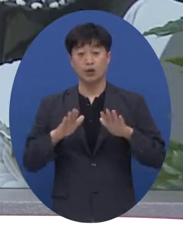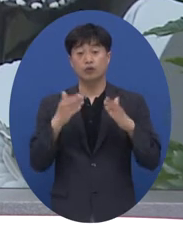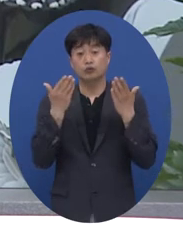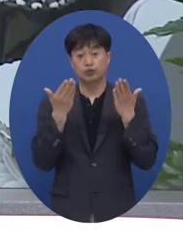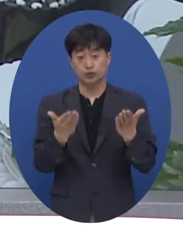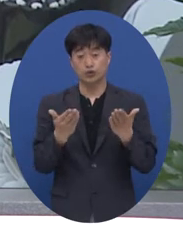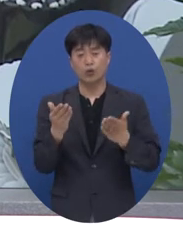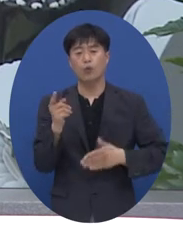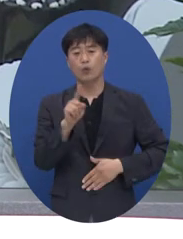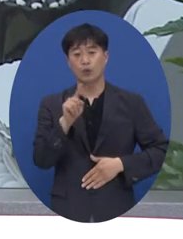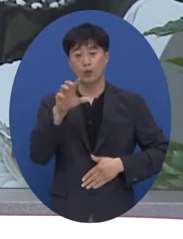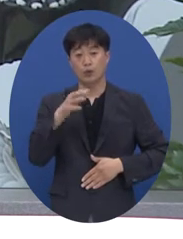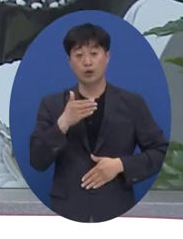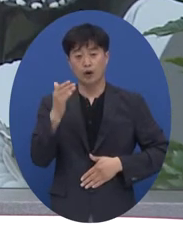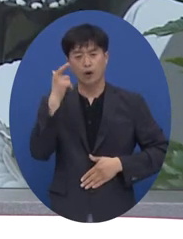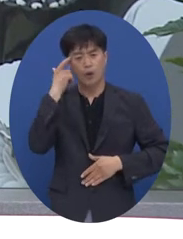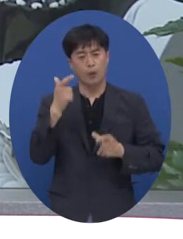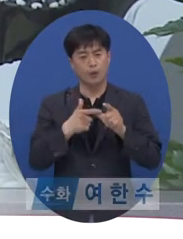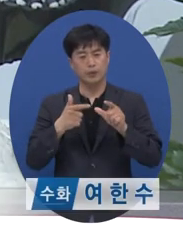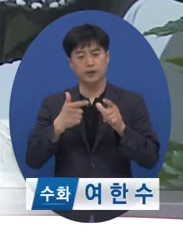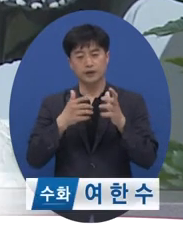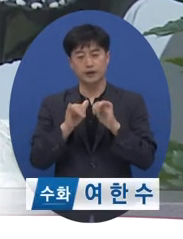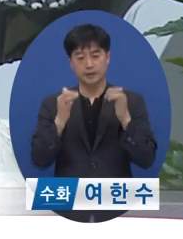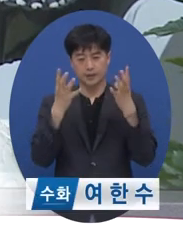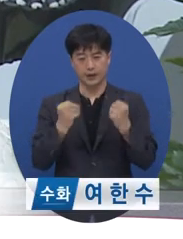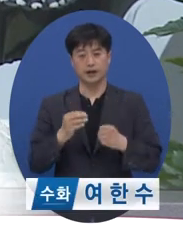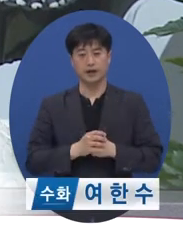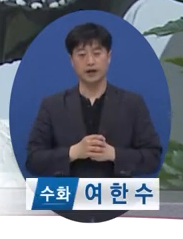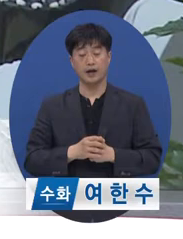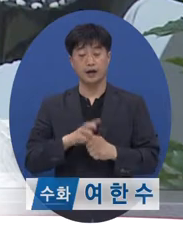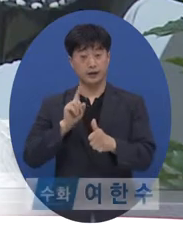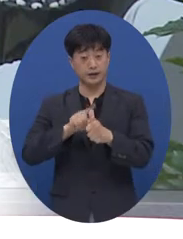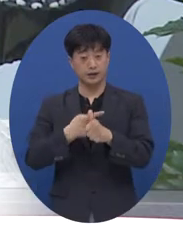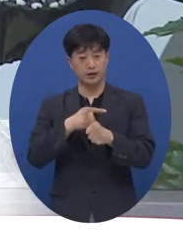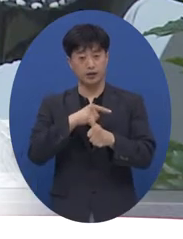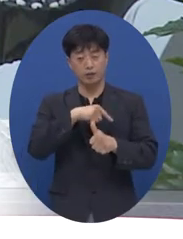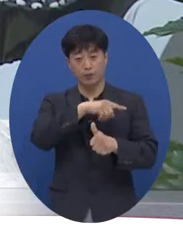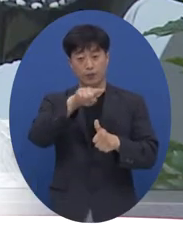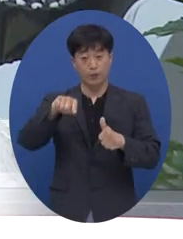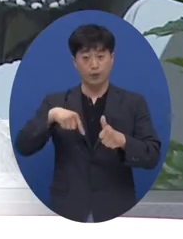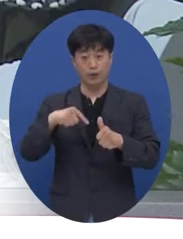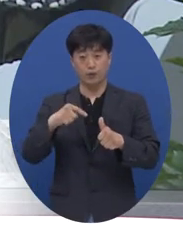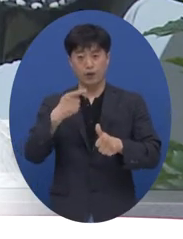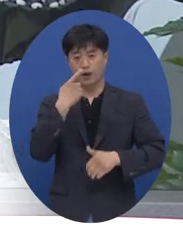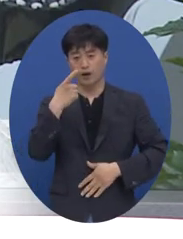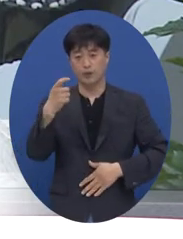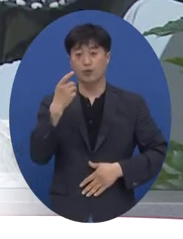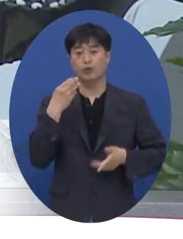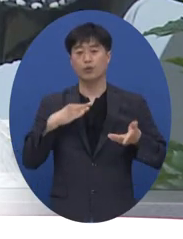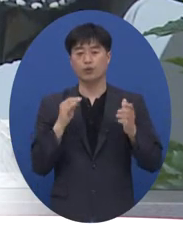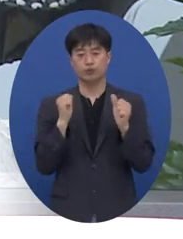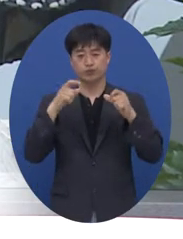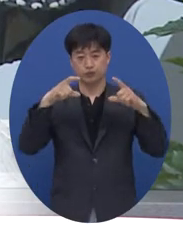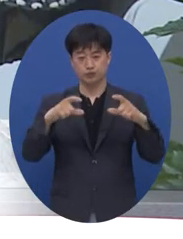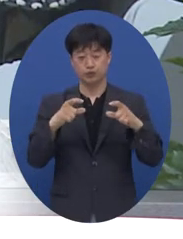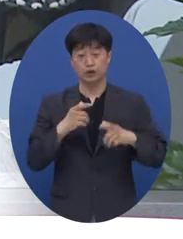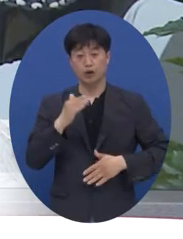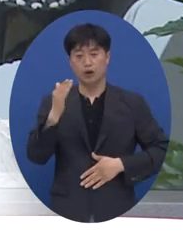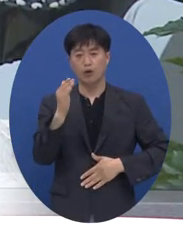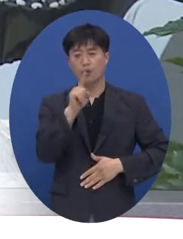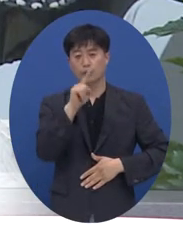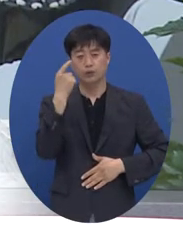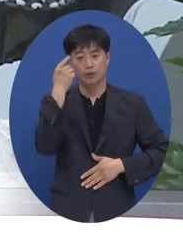이번 휴가 어디로 떠나 지 고민하시는 분들 계시죠 자연 풍경이 아름다운 경기 북부로 떠나보시는 건 어떨까요